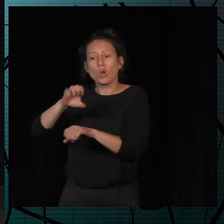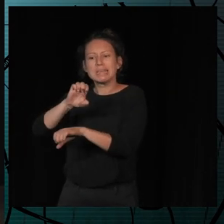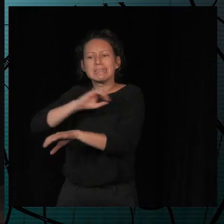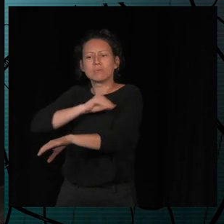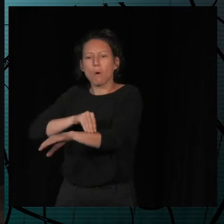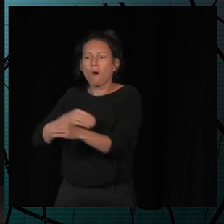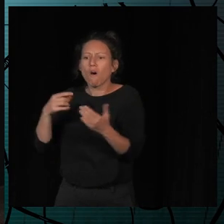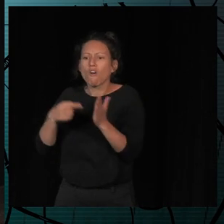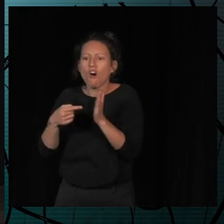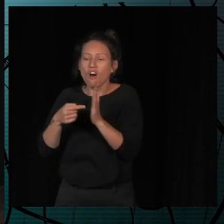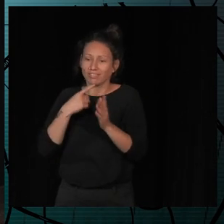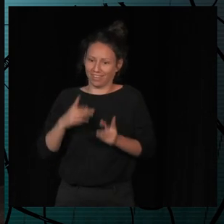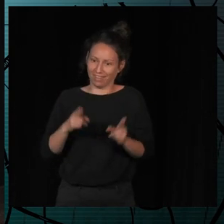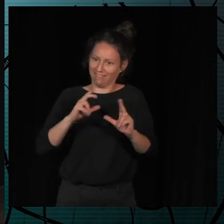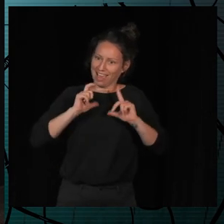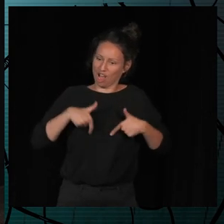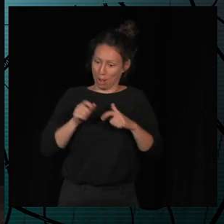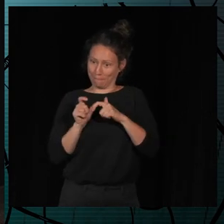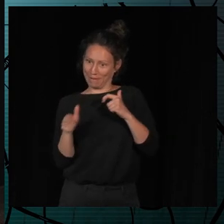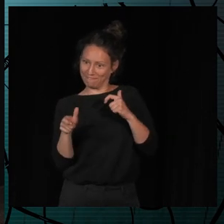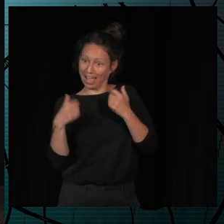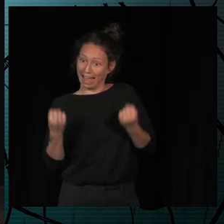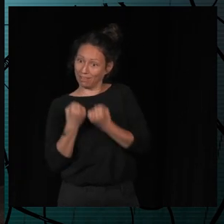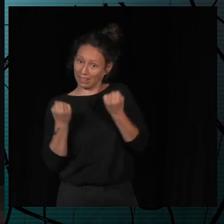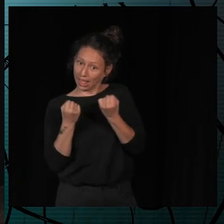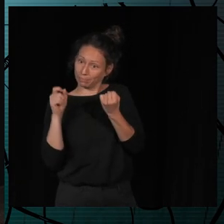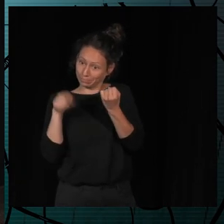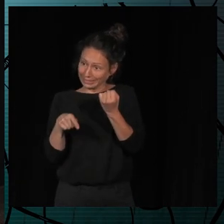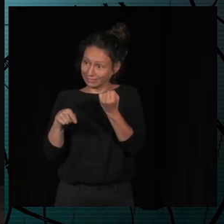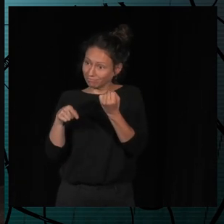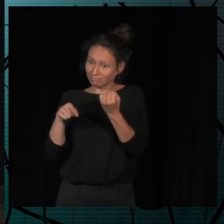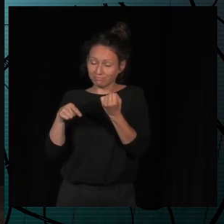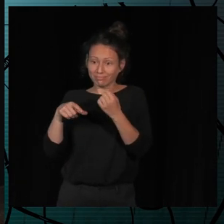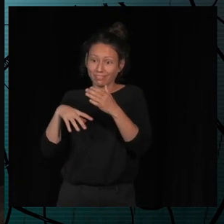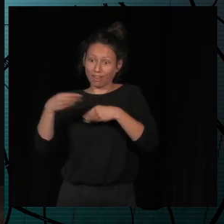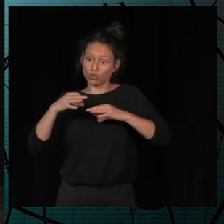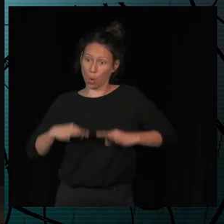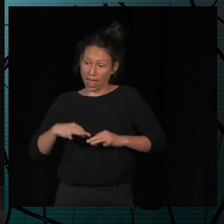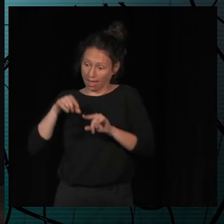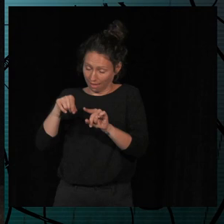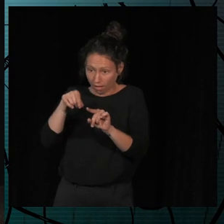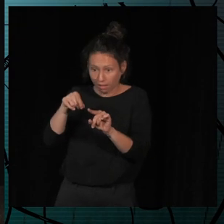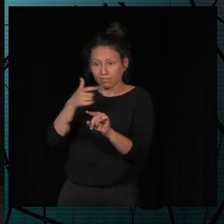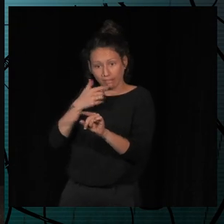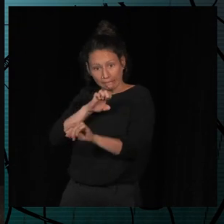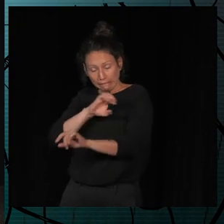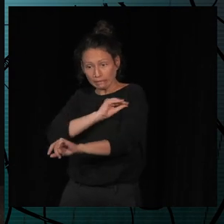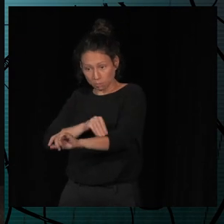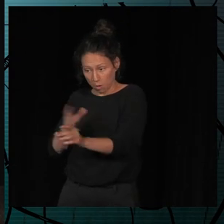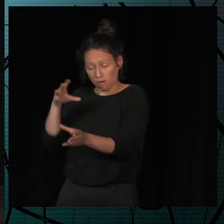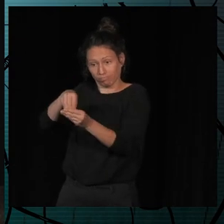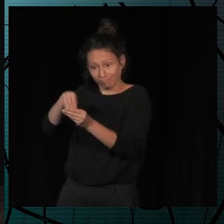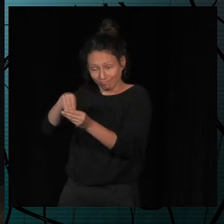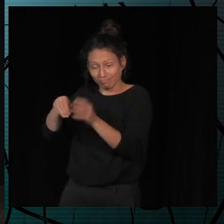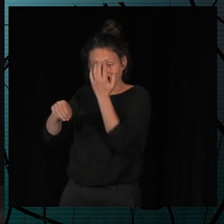soir que en en intradisciplinaire et on s'est rendu compte sur 2 ans euh alors pour l'instant c'est euh